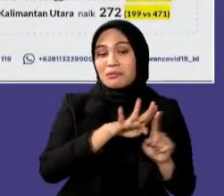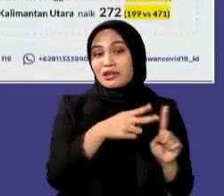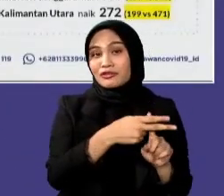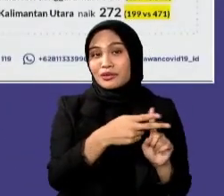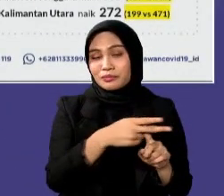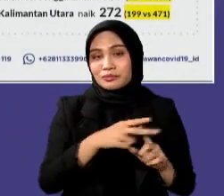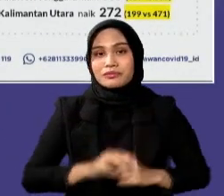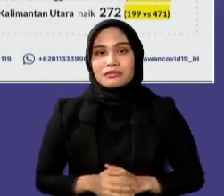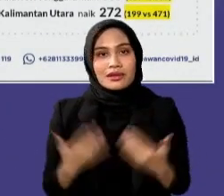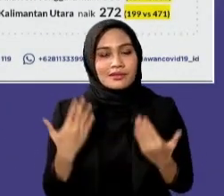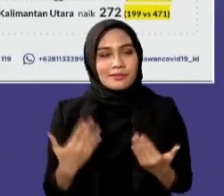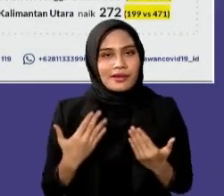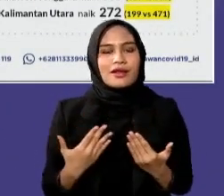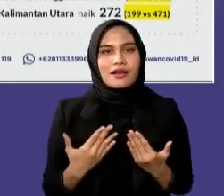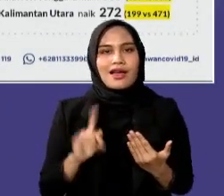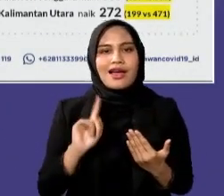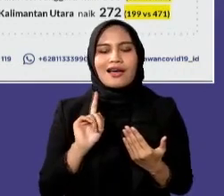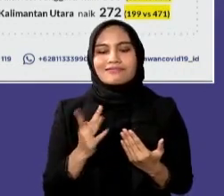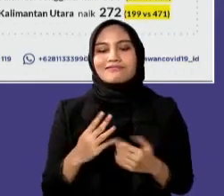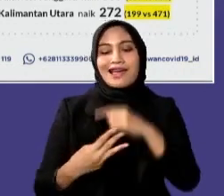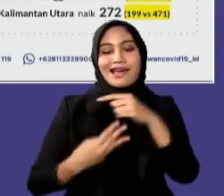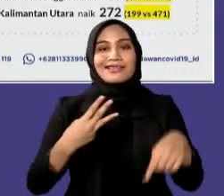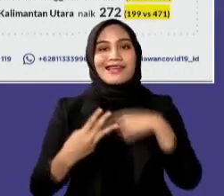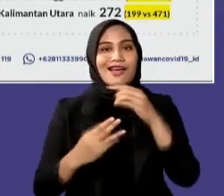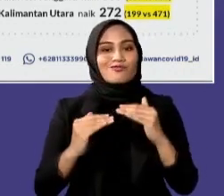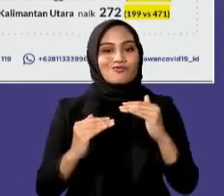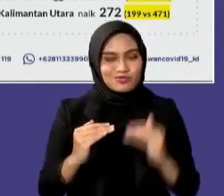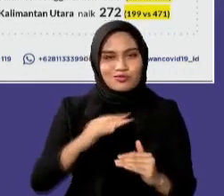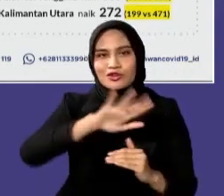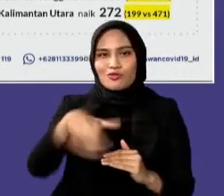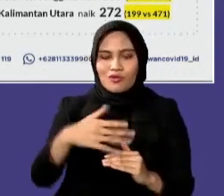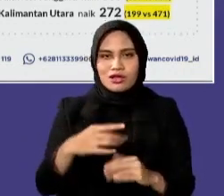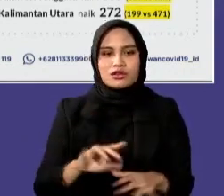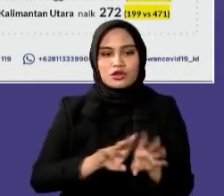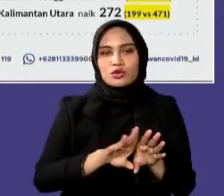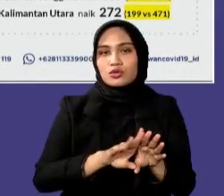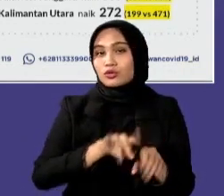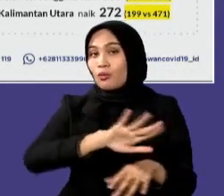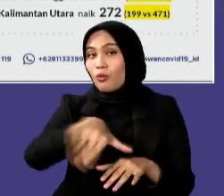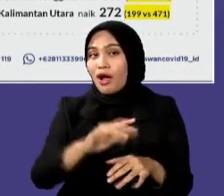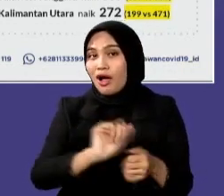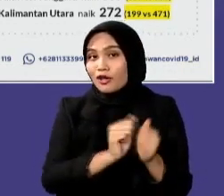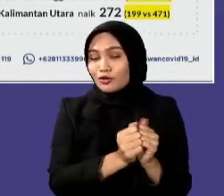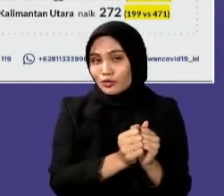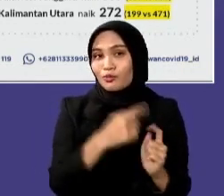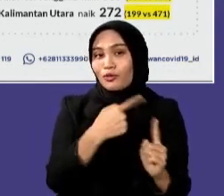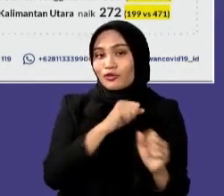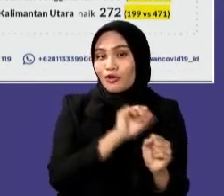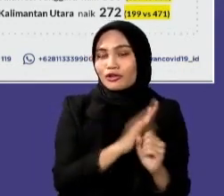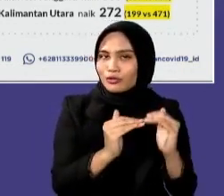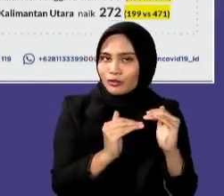secara umum terdapat penurunan pada ketiganya penambahan kasus dan kematian yang menurun adalah hal yang